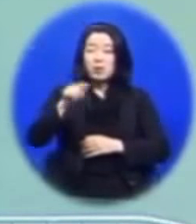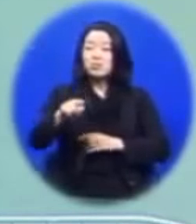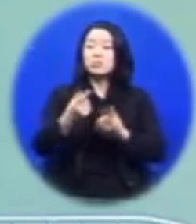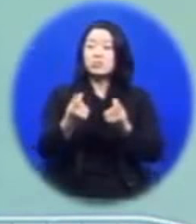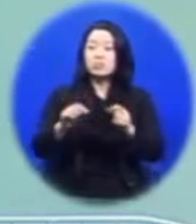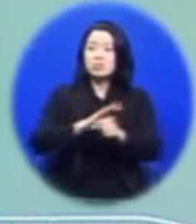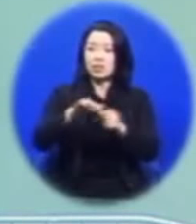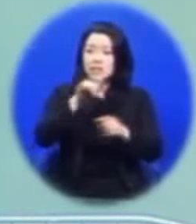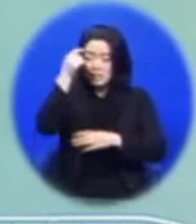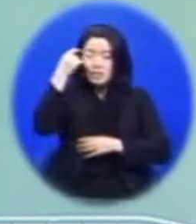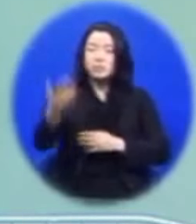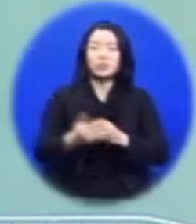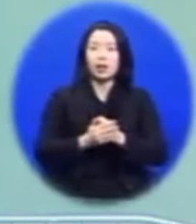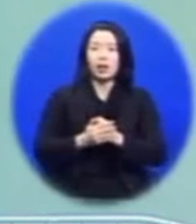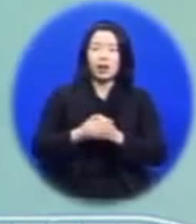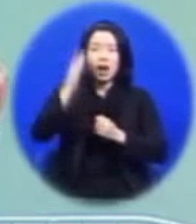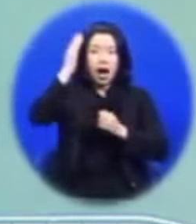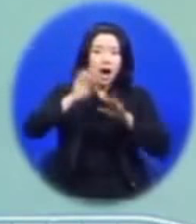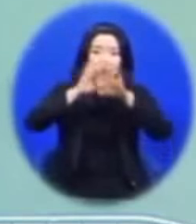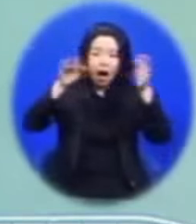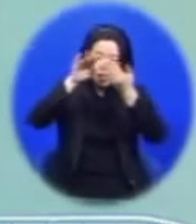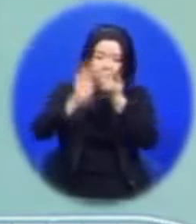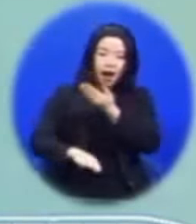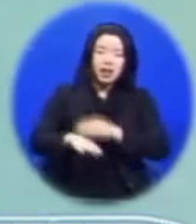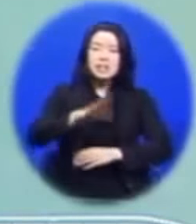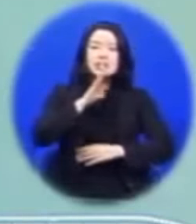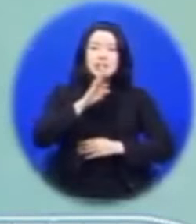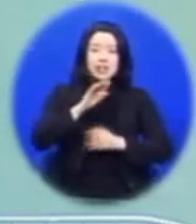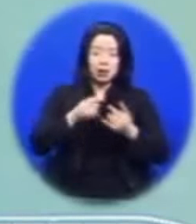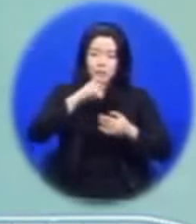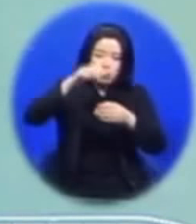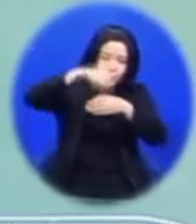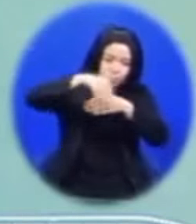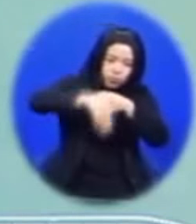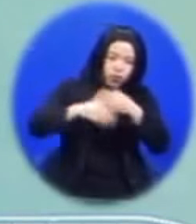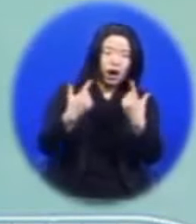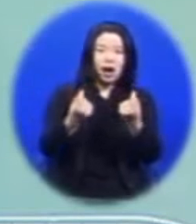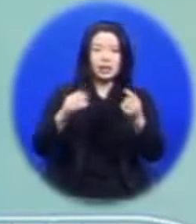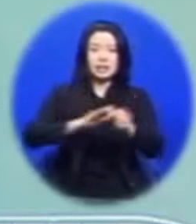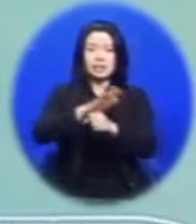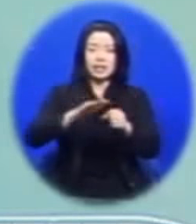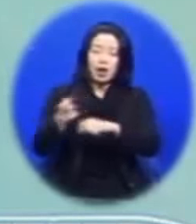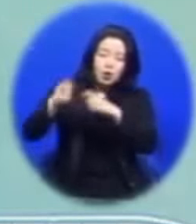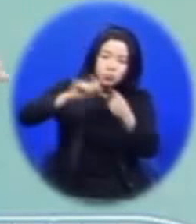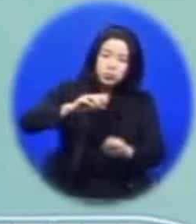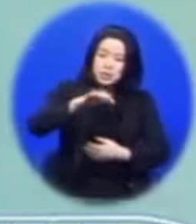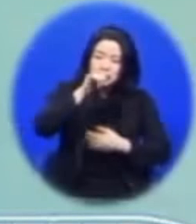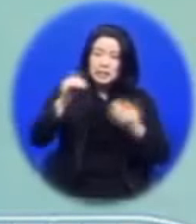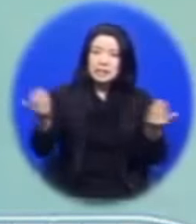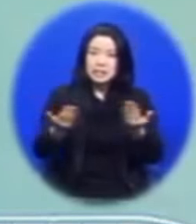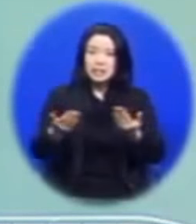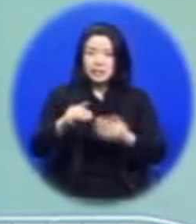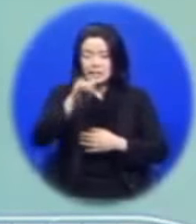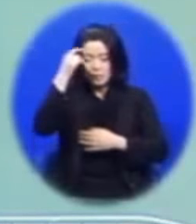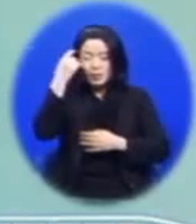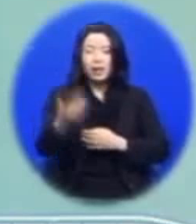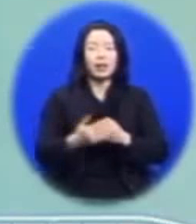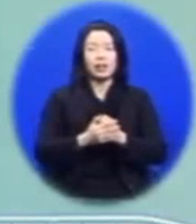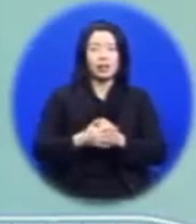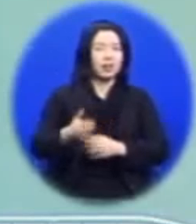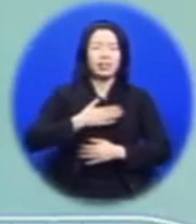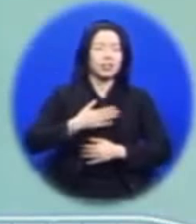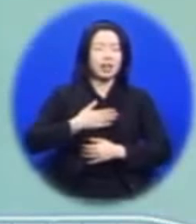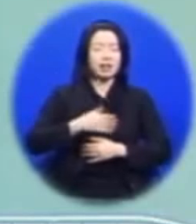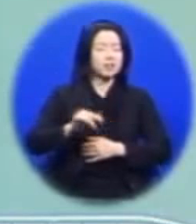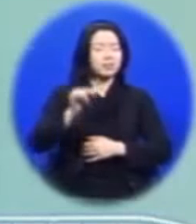있습니까 하늘 아래 진짜 폭포수 같은 하나님의 사랑이 부어지는 일이 진짜 나는